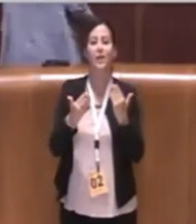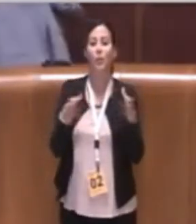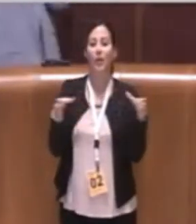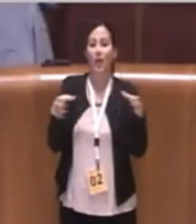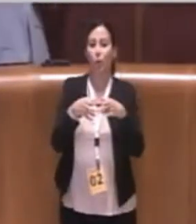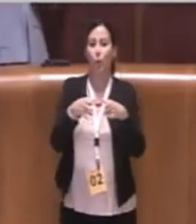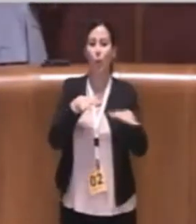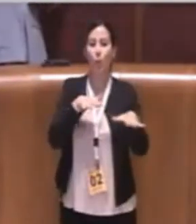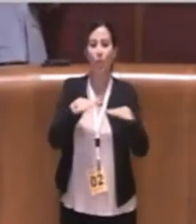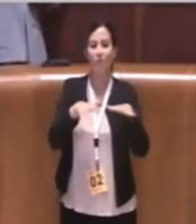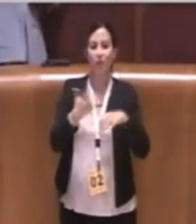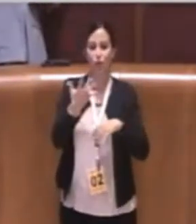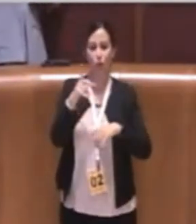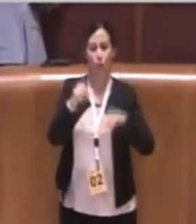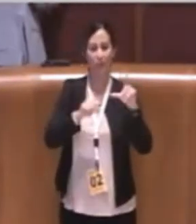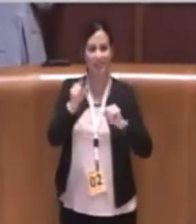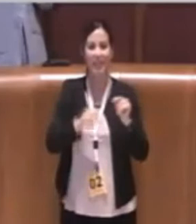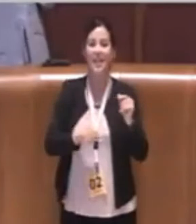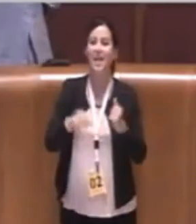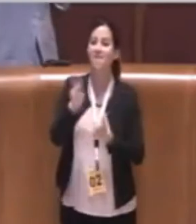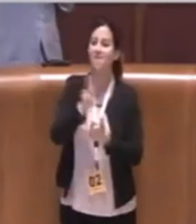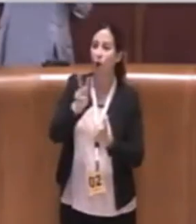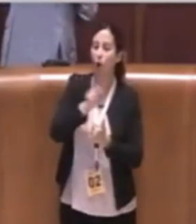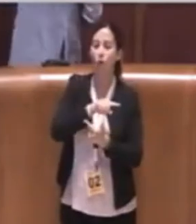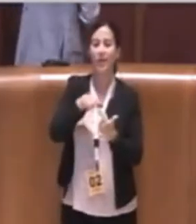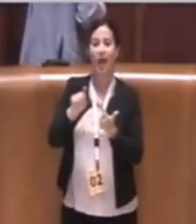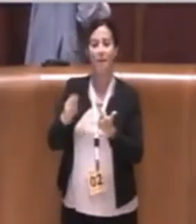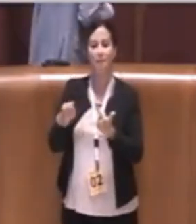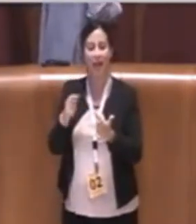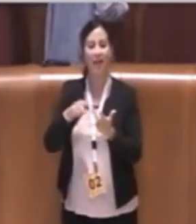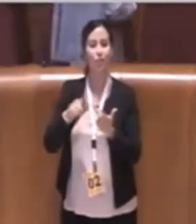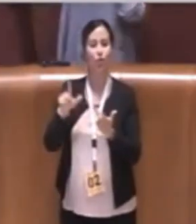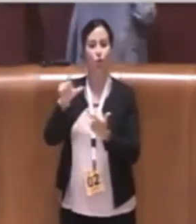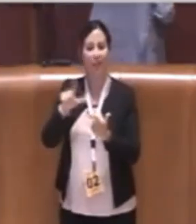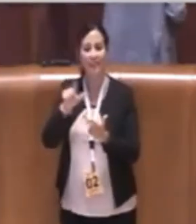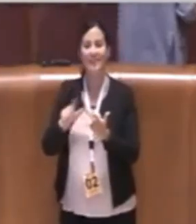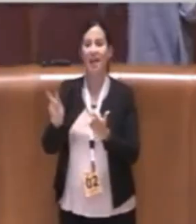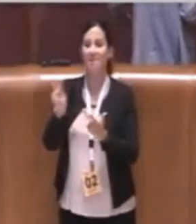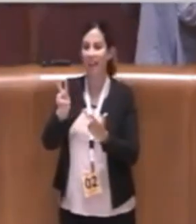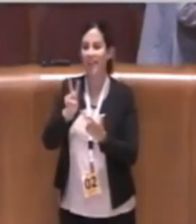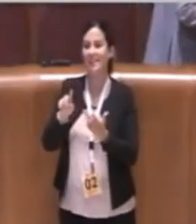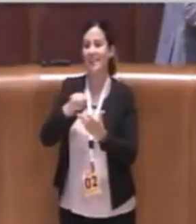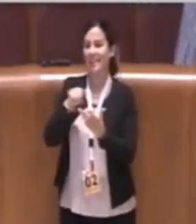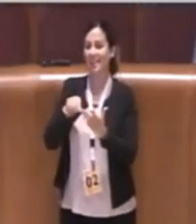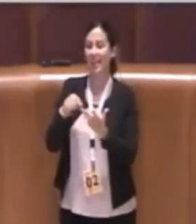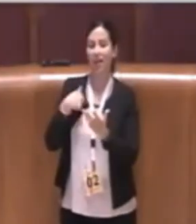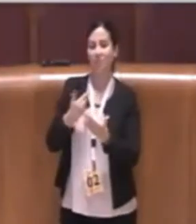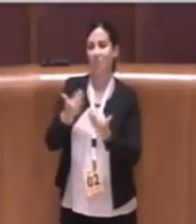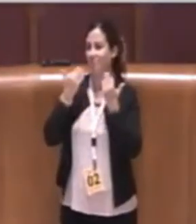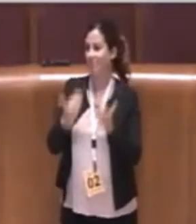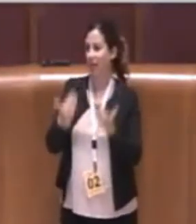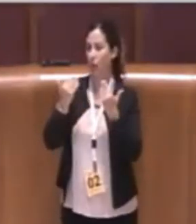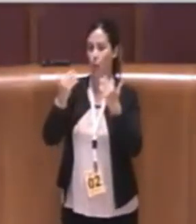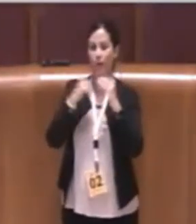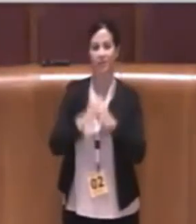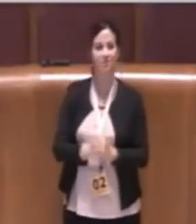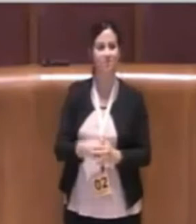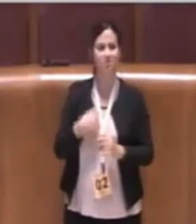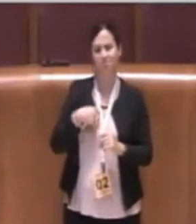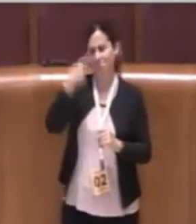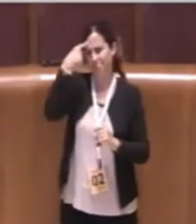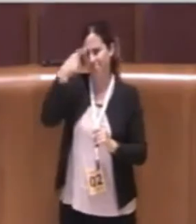Campidoglio a Veronica, Pietro, Linda e Valentina. Sappiamo e siamo certi che riusciranno a